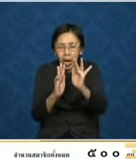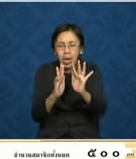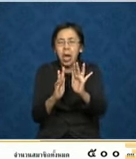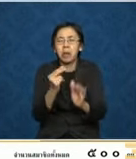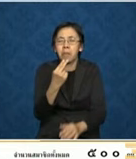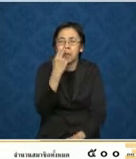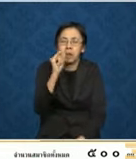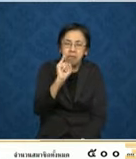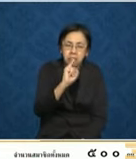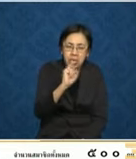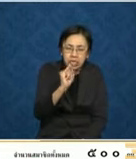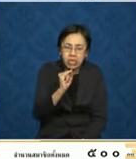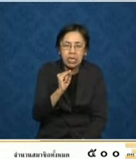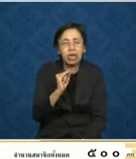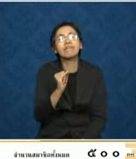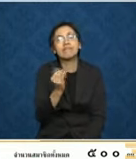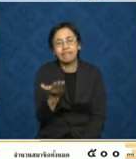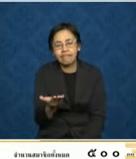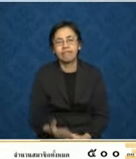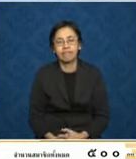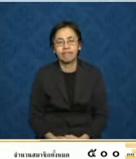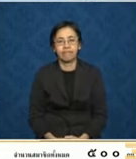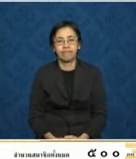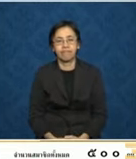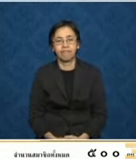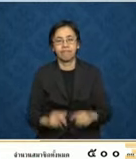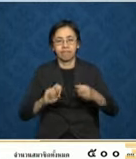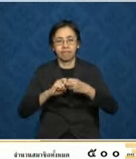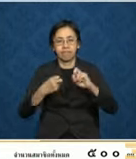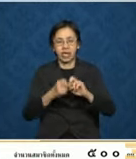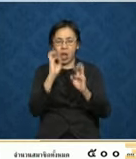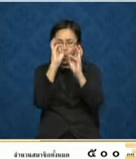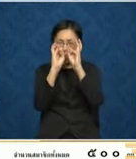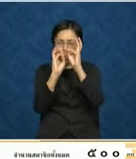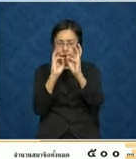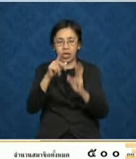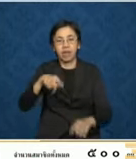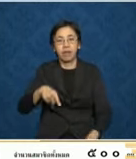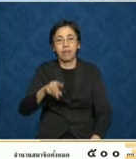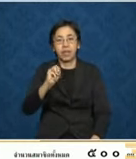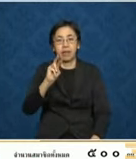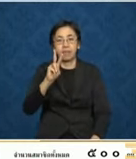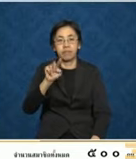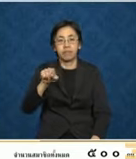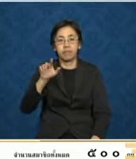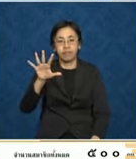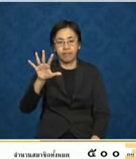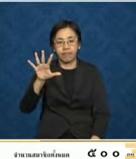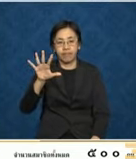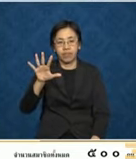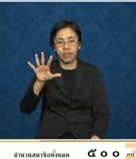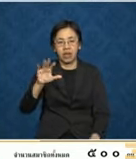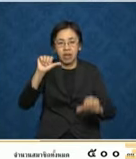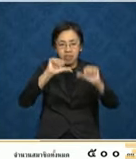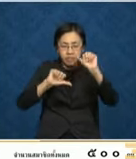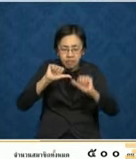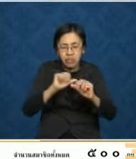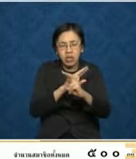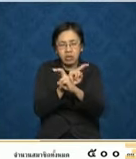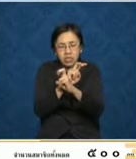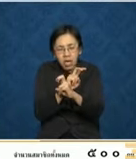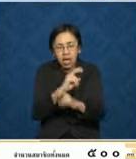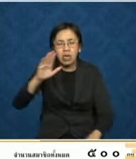กับอากาศไม่ดีอีกก็จะเกิดปัญหาฝุ่น PM 2.5 เกิดเป็นสารพิษที่พี่น้องประช